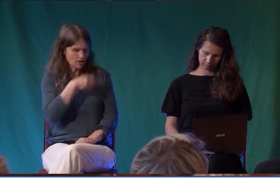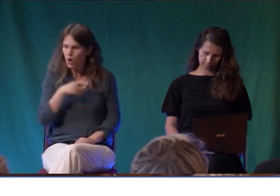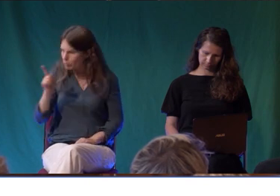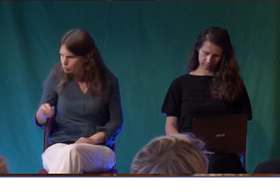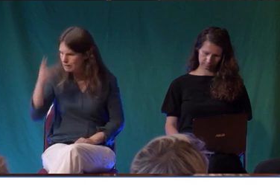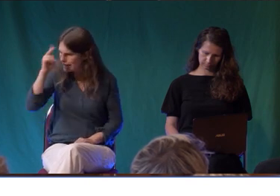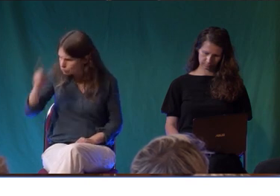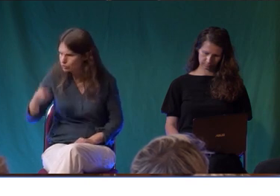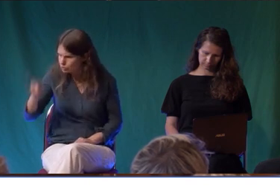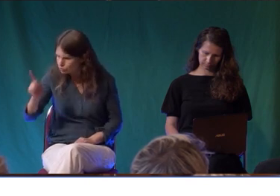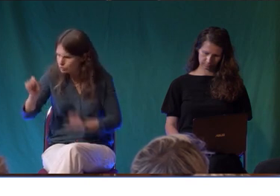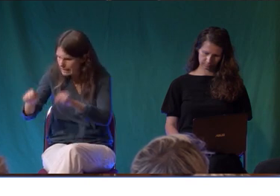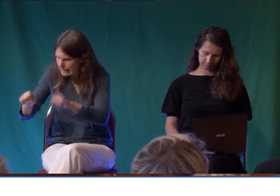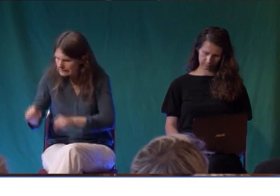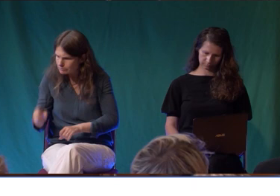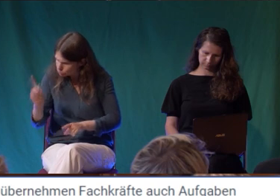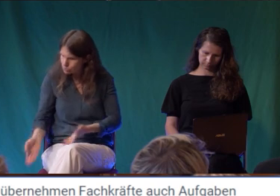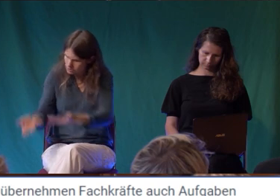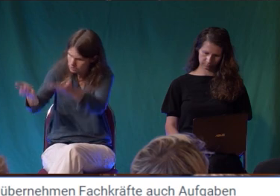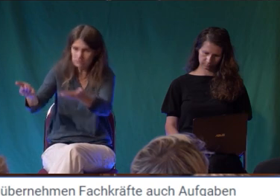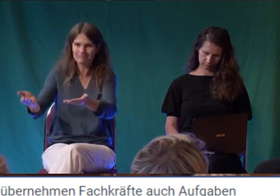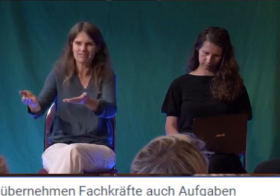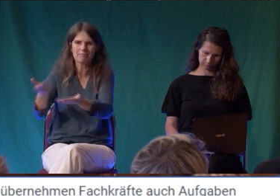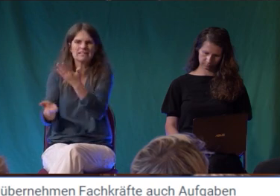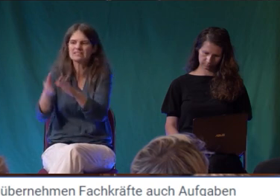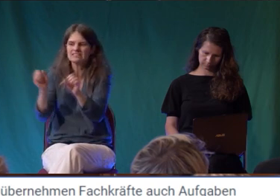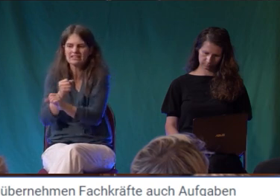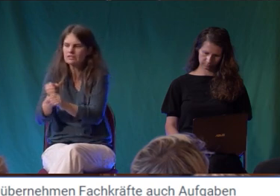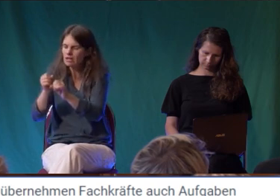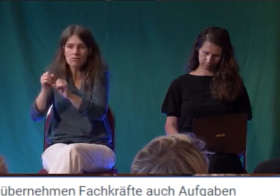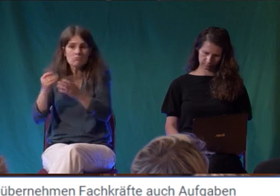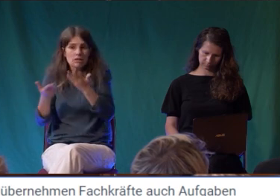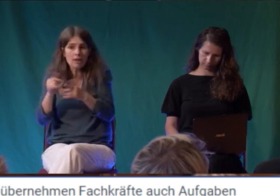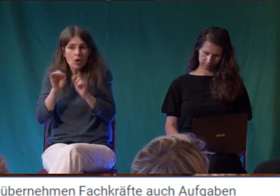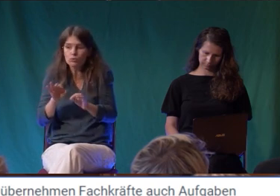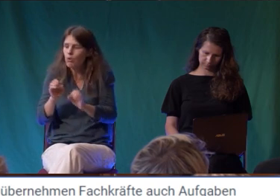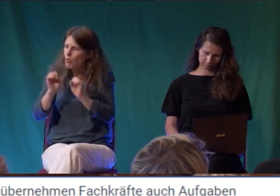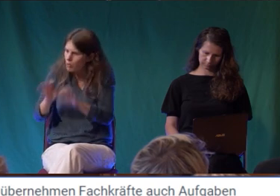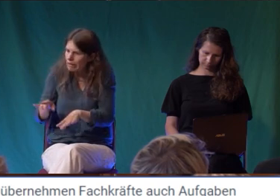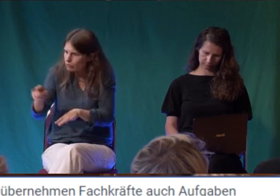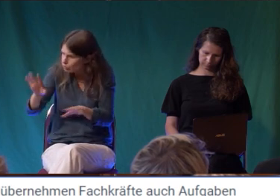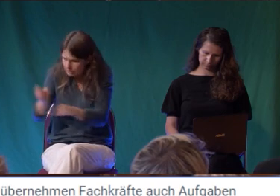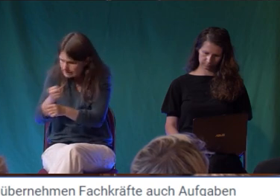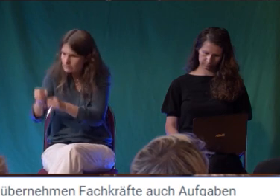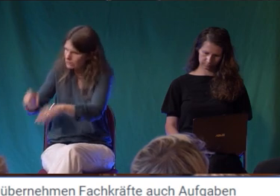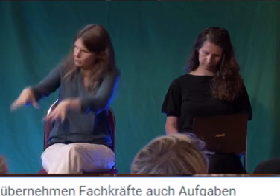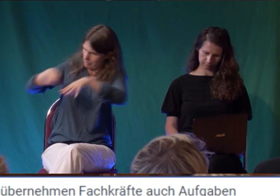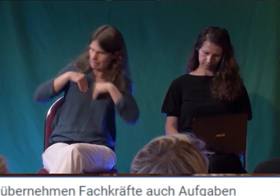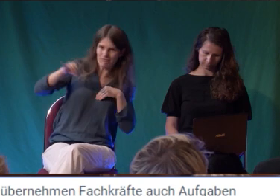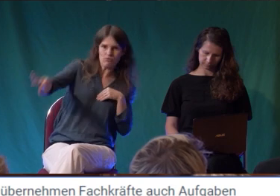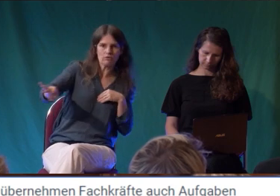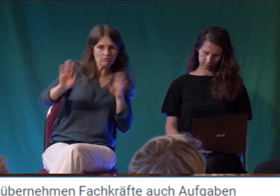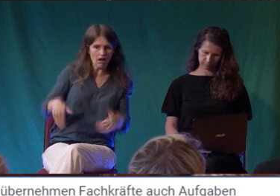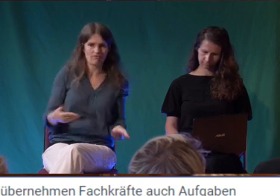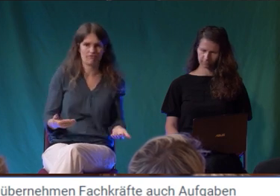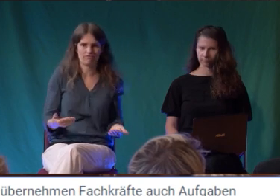das musst du beim Lernen das musst du aber lernen sondern dann ist irgendwie klar bestimmte Sachen macht ich mich jemand anders und so haben eben diese Frauen auch beschrieben dass die